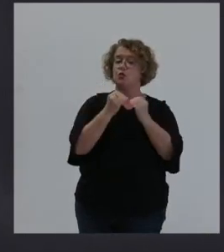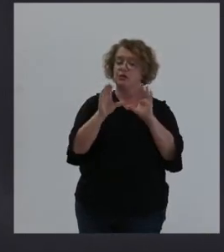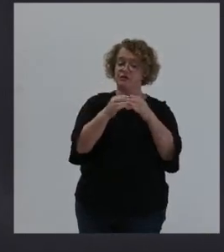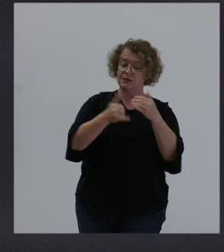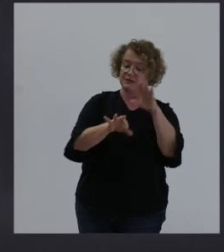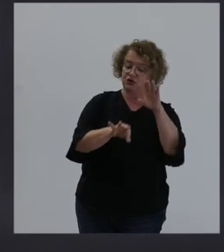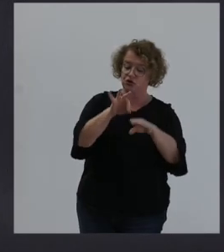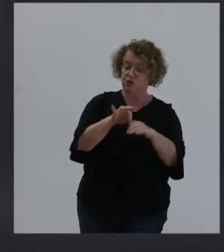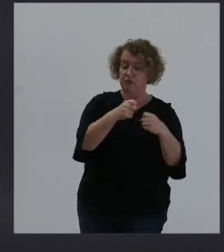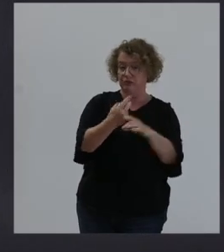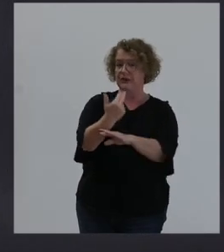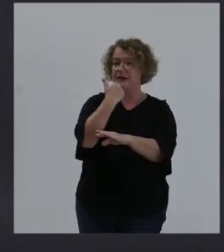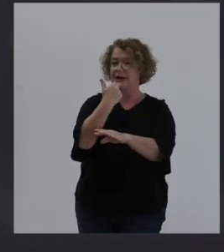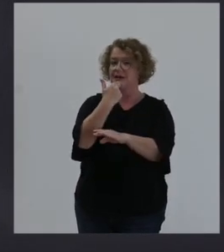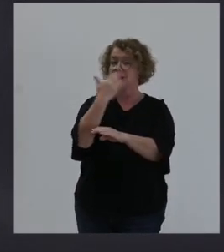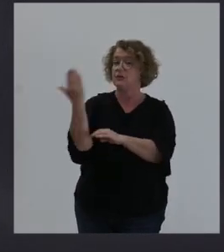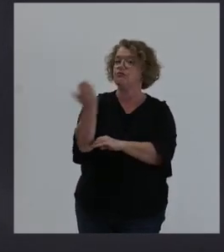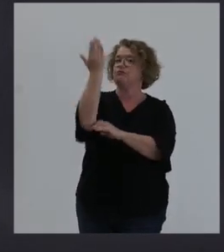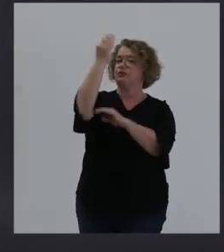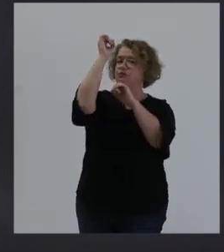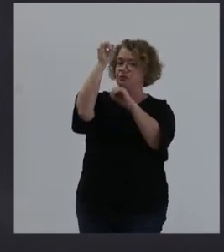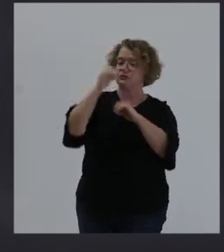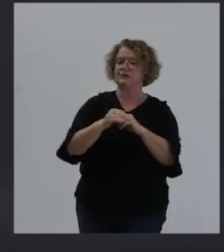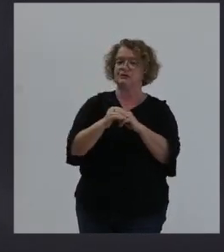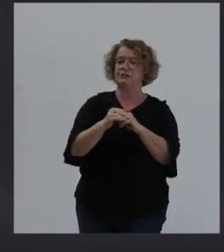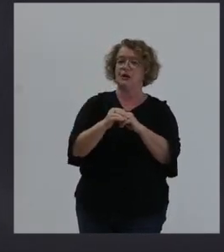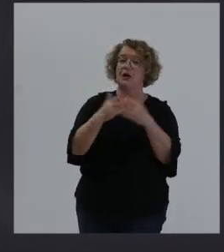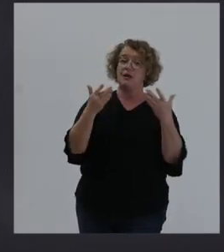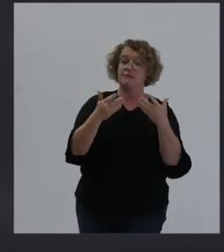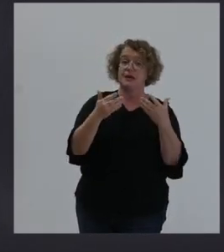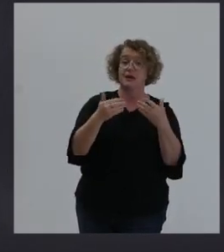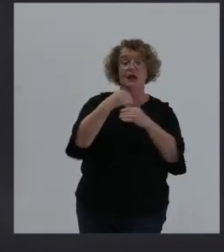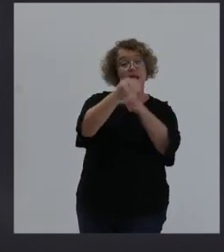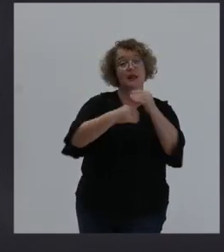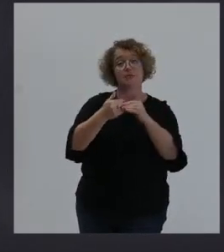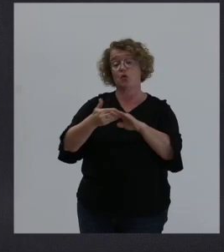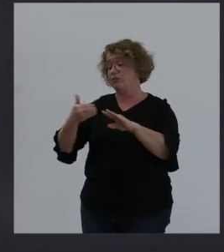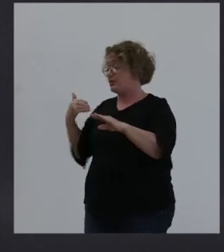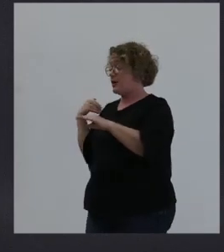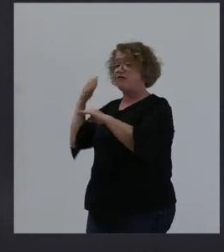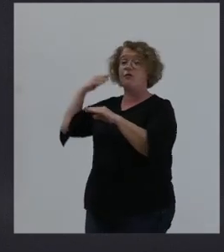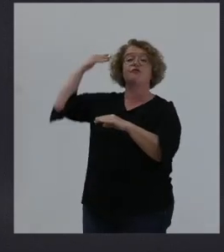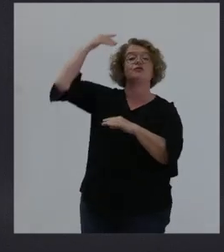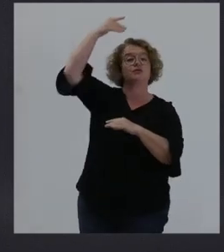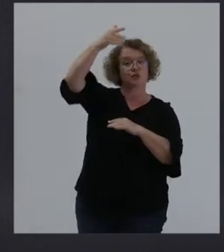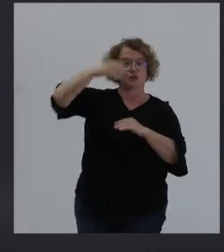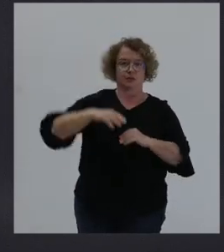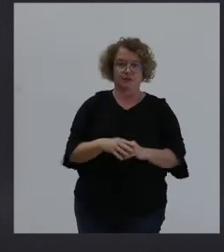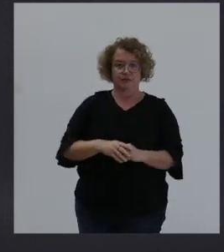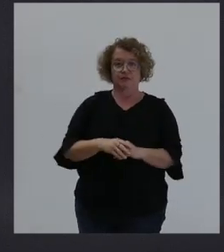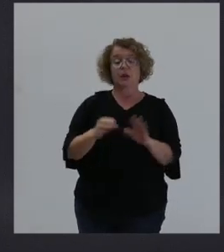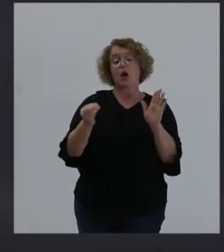de qualité, voire d'excellence, ouverte sur les mondes, du passé au futur. Nous continuerons à soutenir et défendre